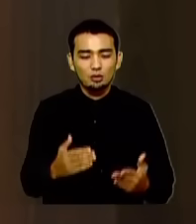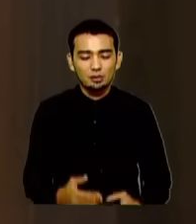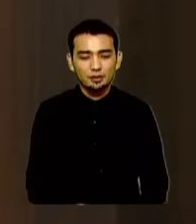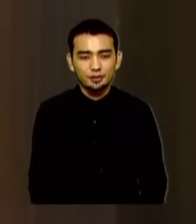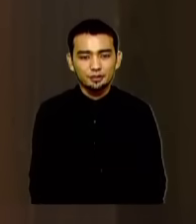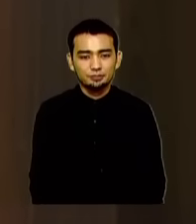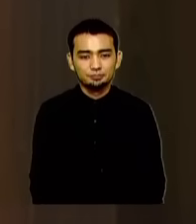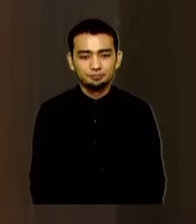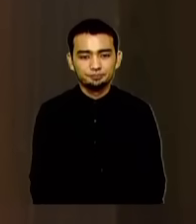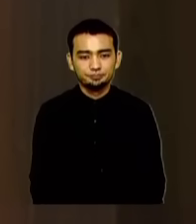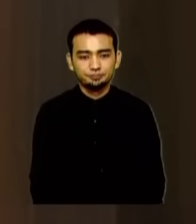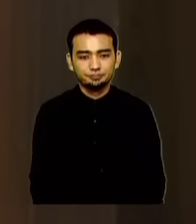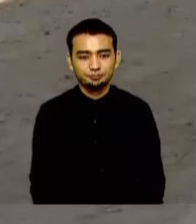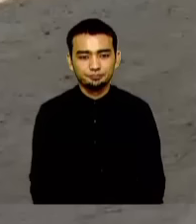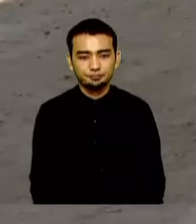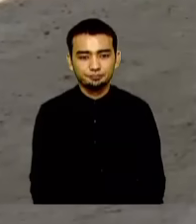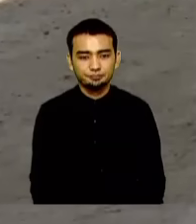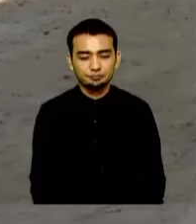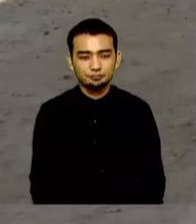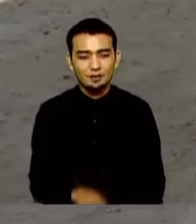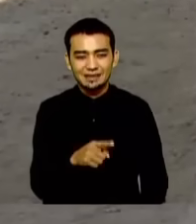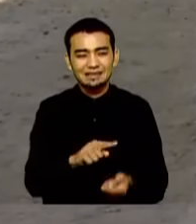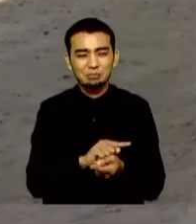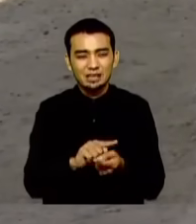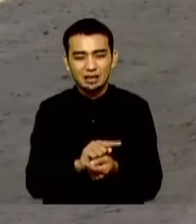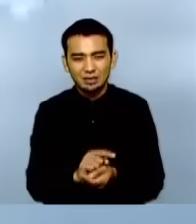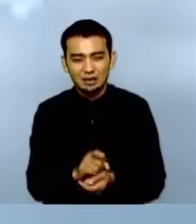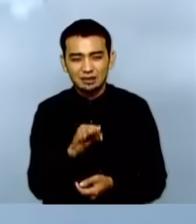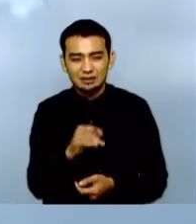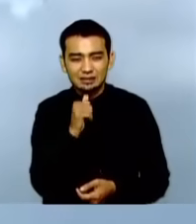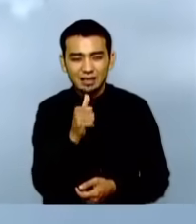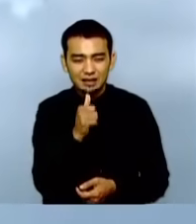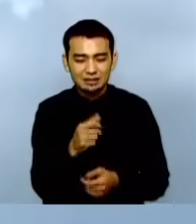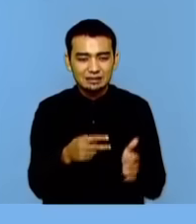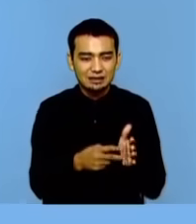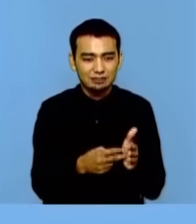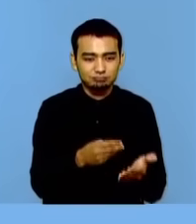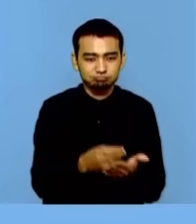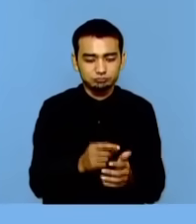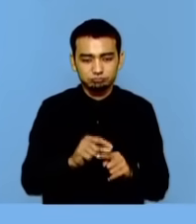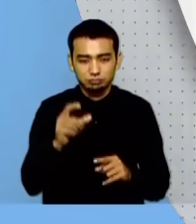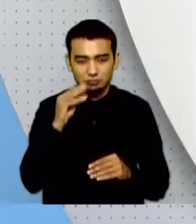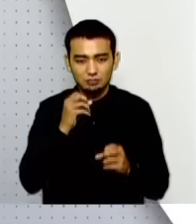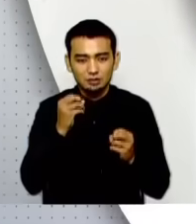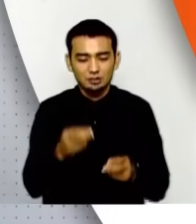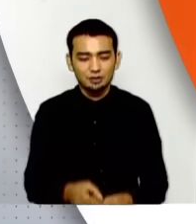к свекловичному сезону. Бұл өзгерістерден соң еліміздегі қант бағасы аспандап кетпей ме?